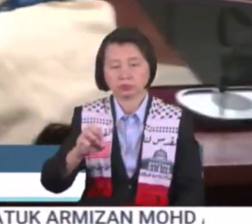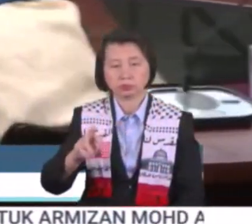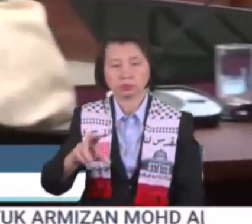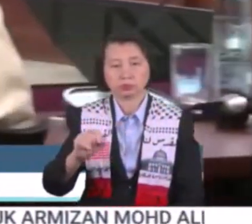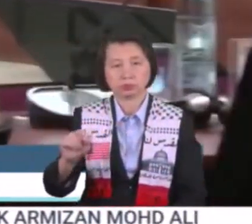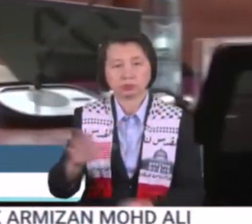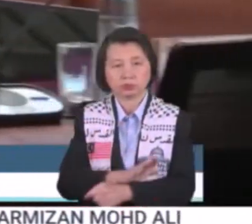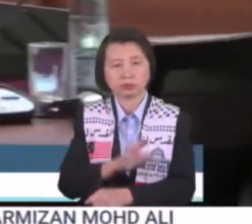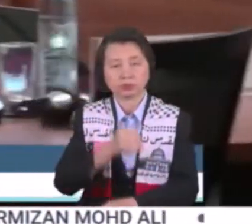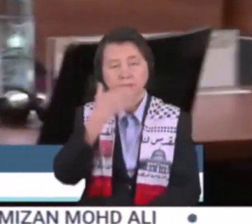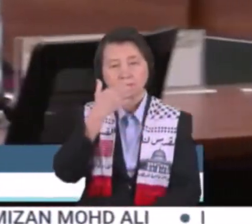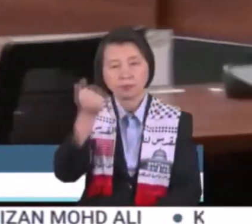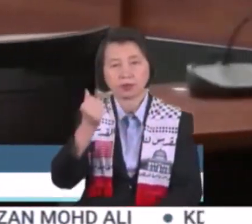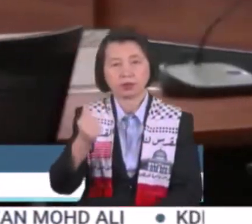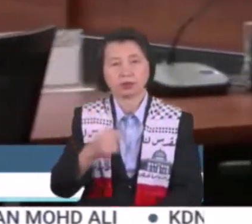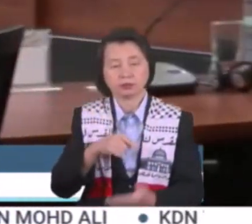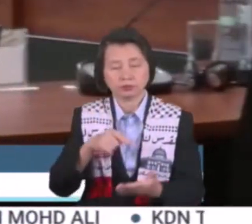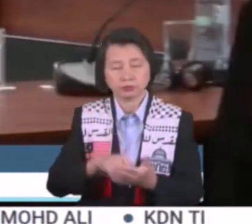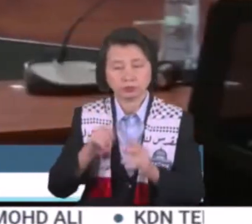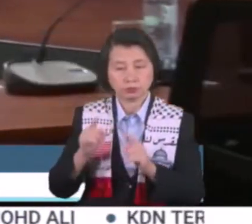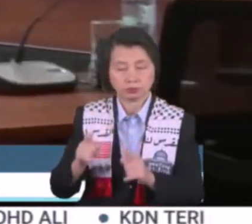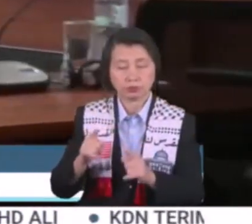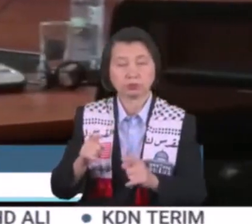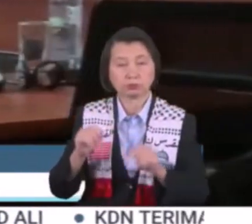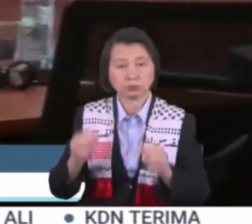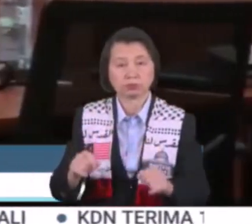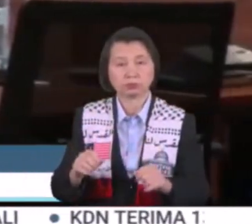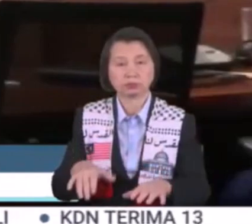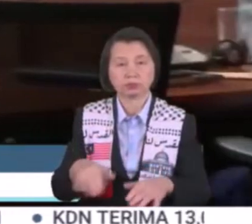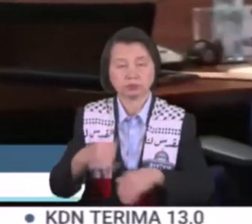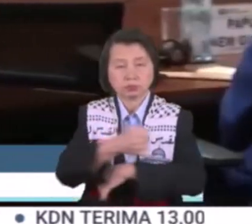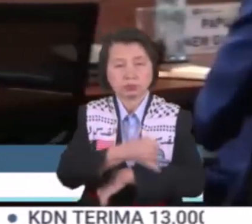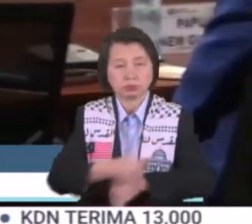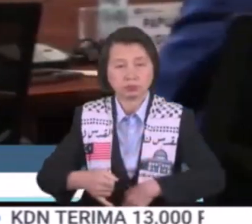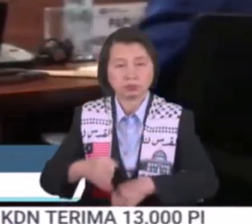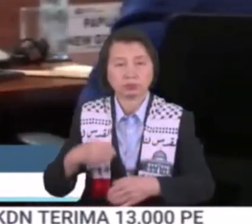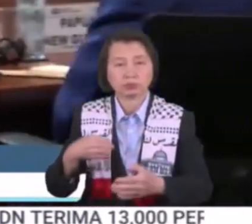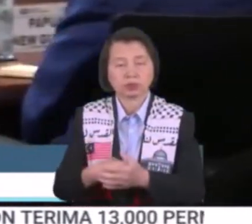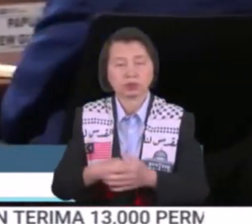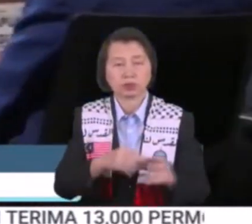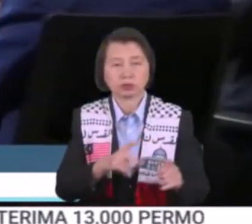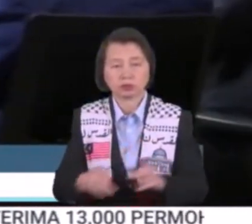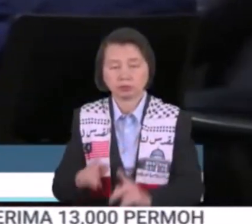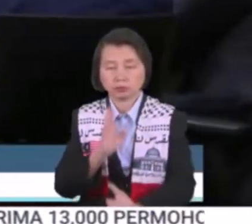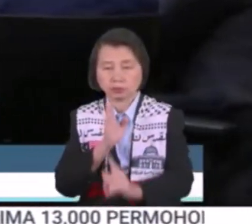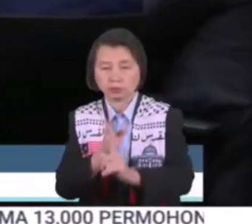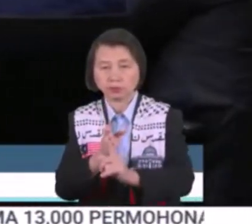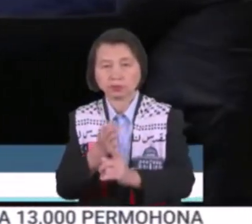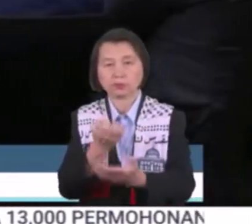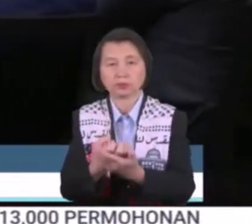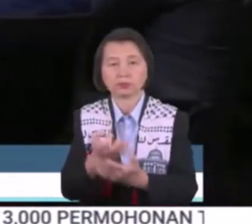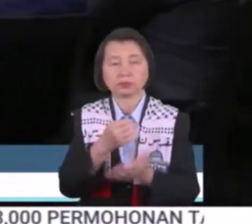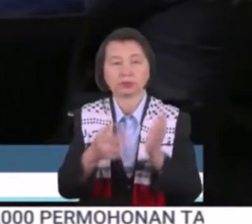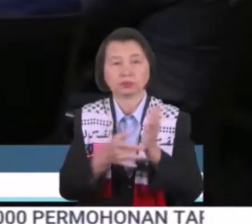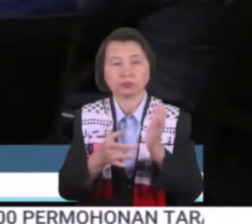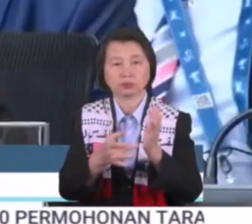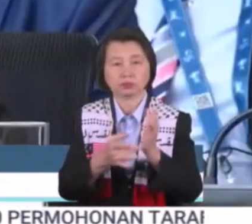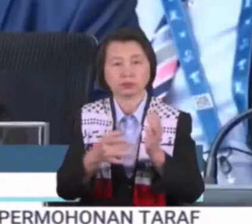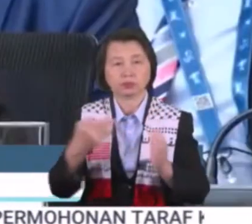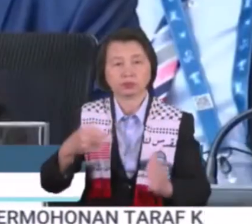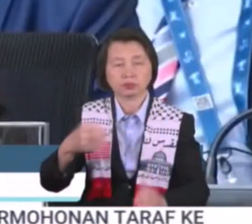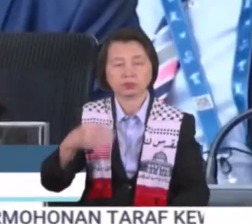menyeluruh dan berkesan. Inisiatif itu juga seiring objektif Malaysia yang digariskan dalam Pelan Hala Tuju Ekonomi dan Teknologi